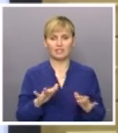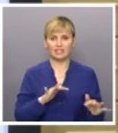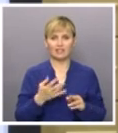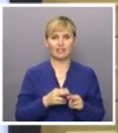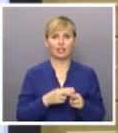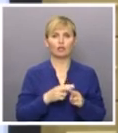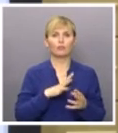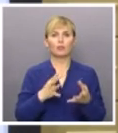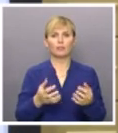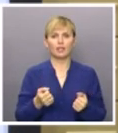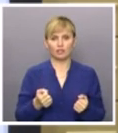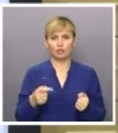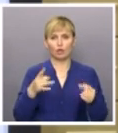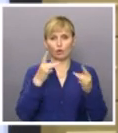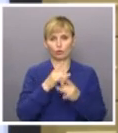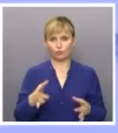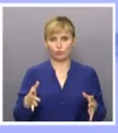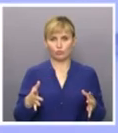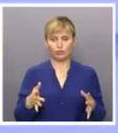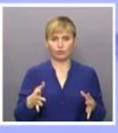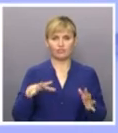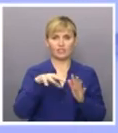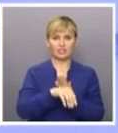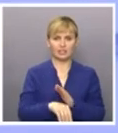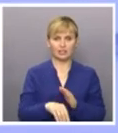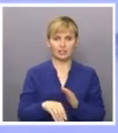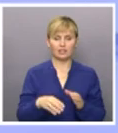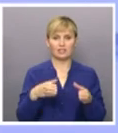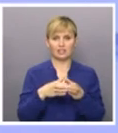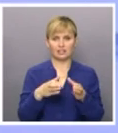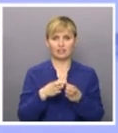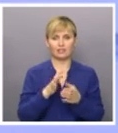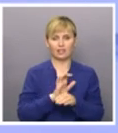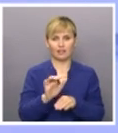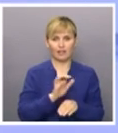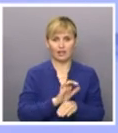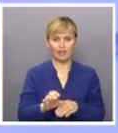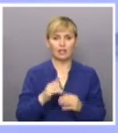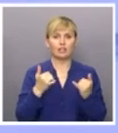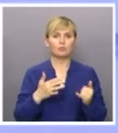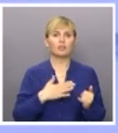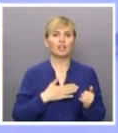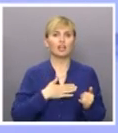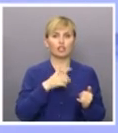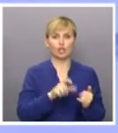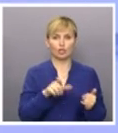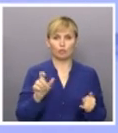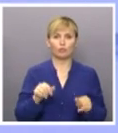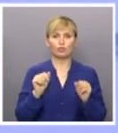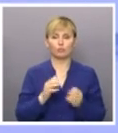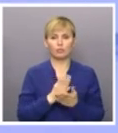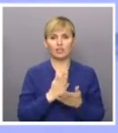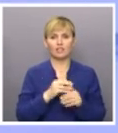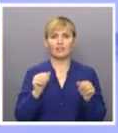которая была принята, то, что аквакультуру внесли все-таки в состав сельхозтоваропроизводителей. Теперь наши фермеры имеют